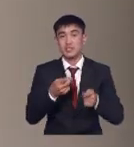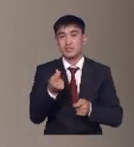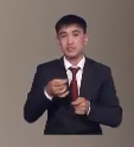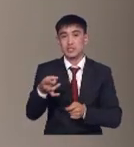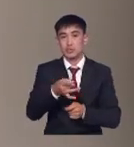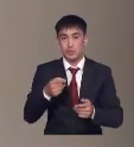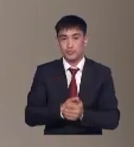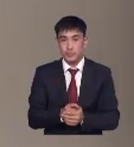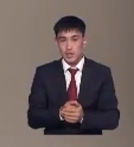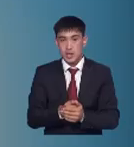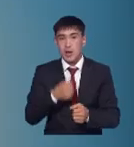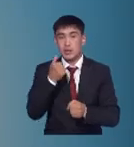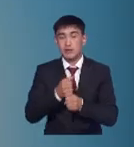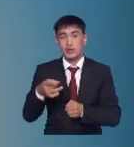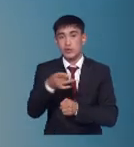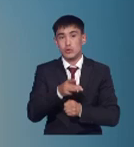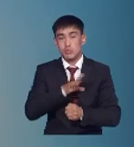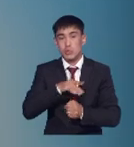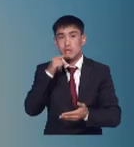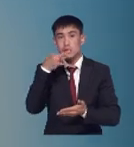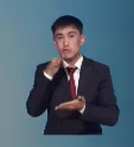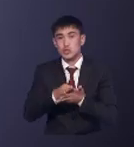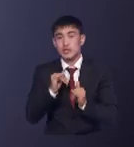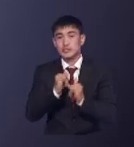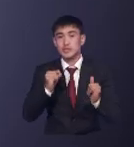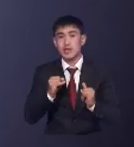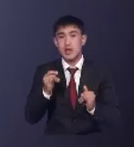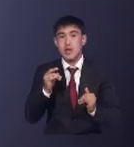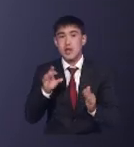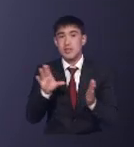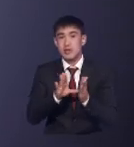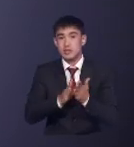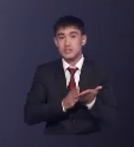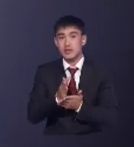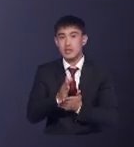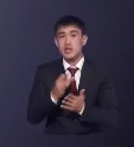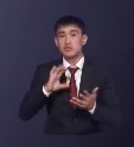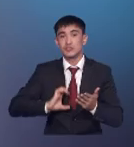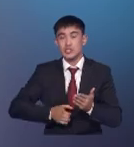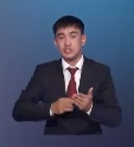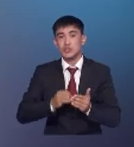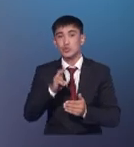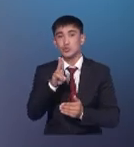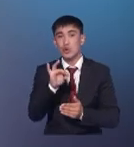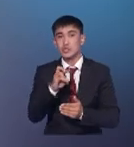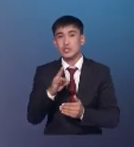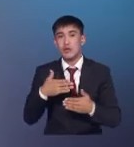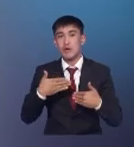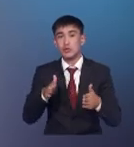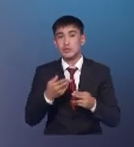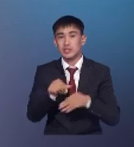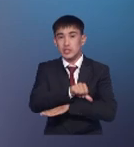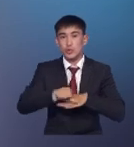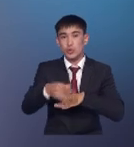инвестиций в регион Кроме того главой региона было доложено и о развитии энергосфера в частности унгар ских воротах на